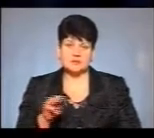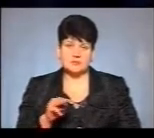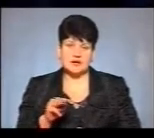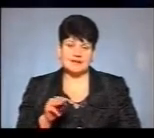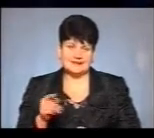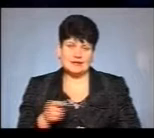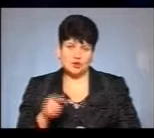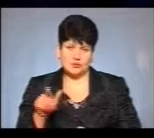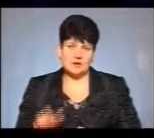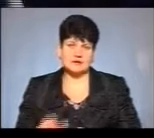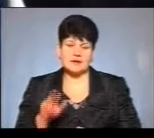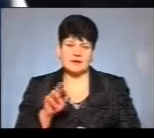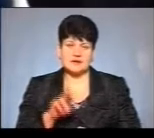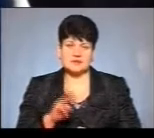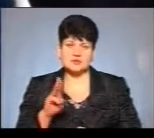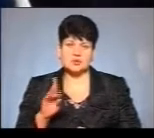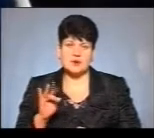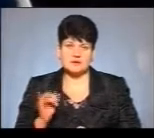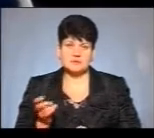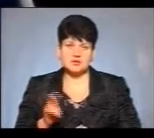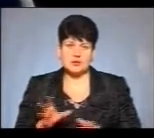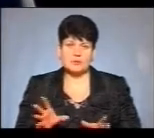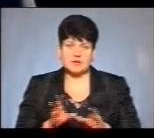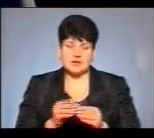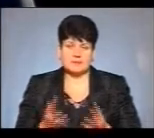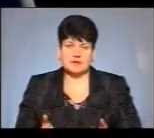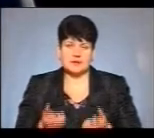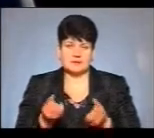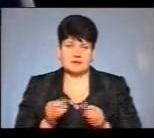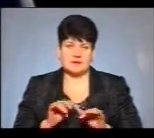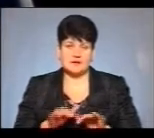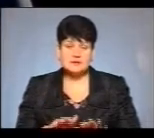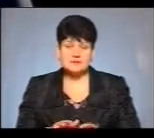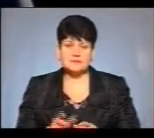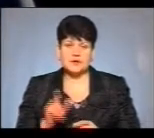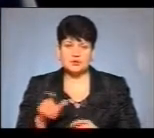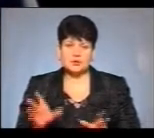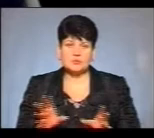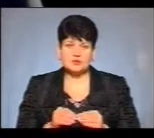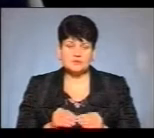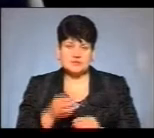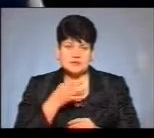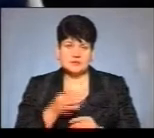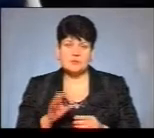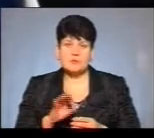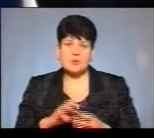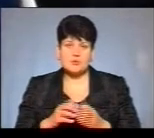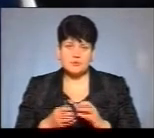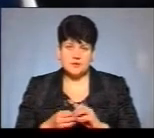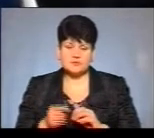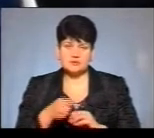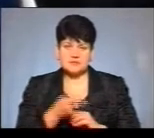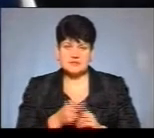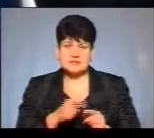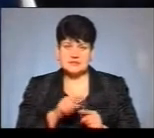прийшла підтримати акцію. А зараз люди об'єднуються, щоб заявити про таку проблему, щоб ці